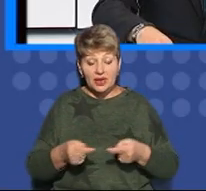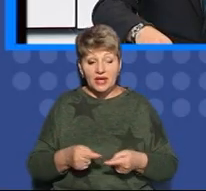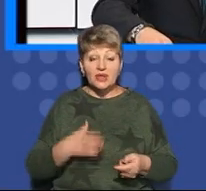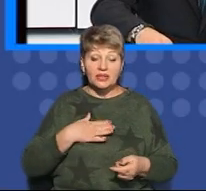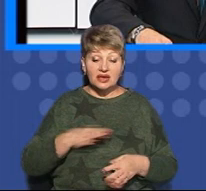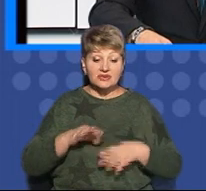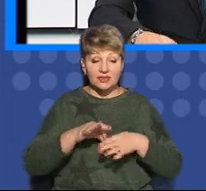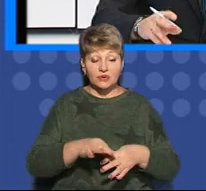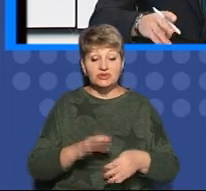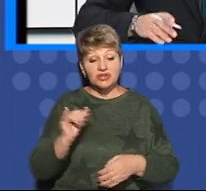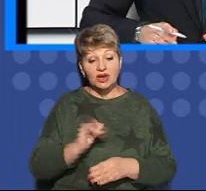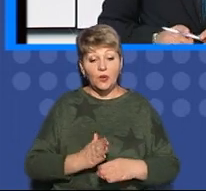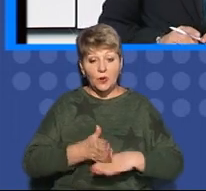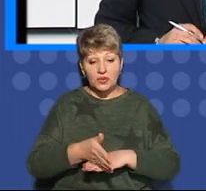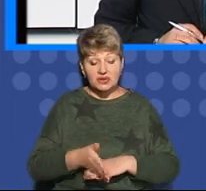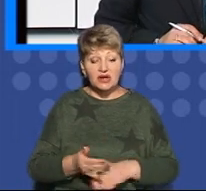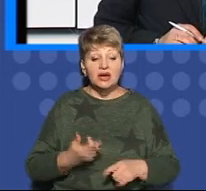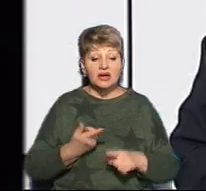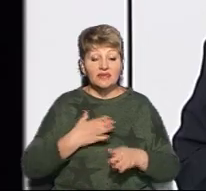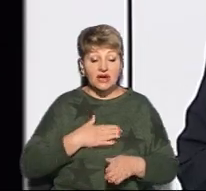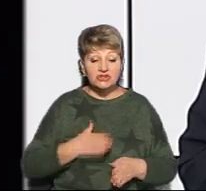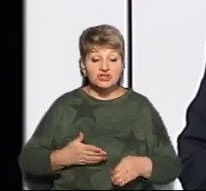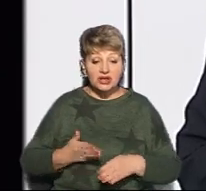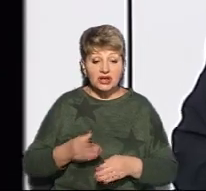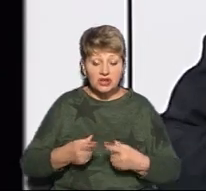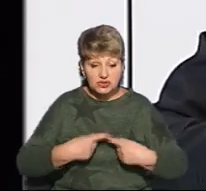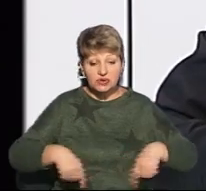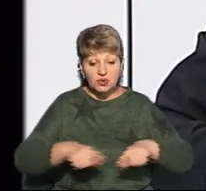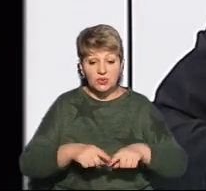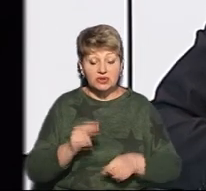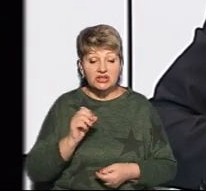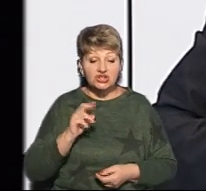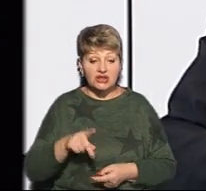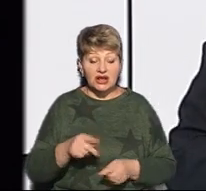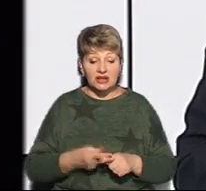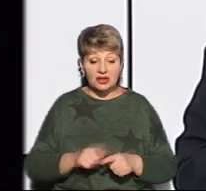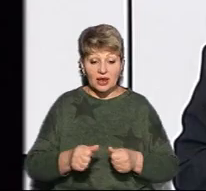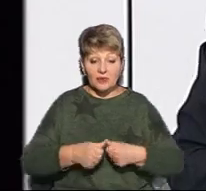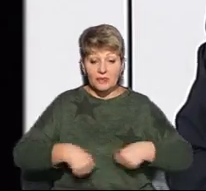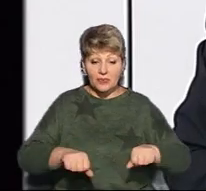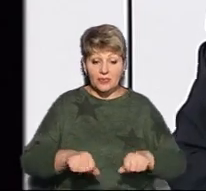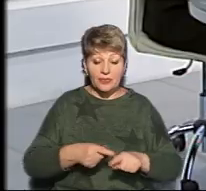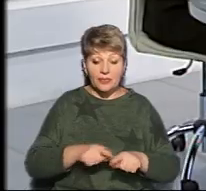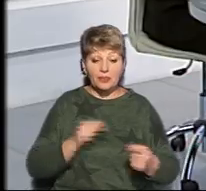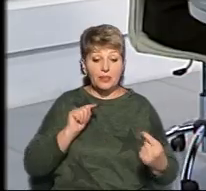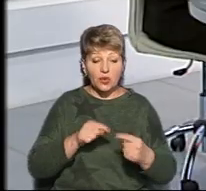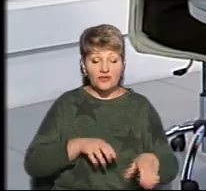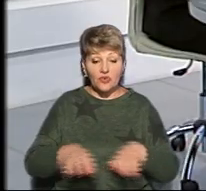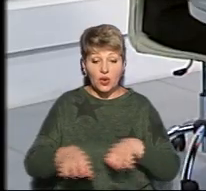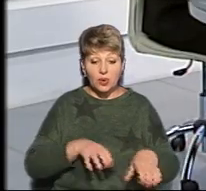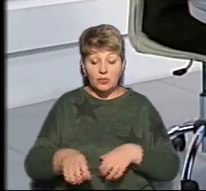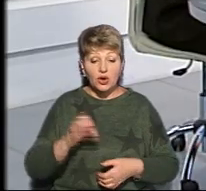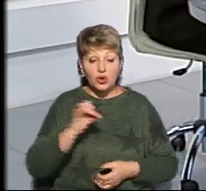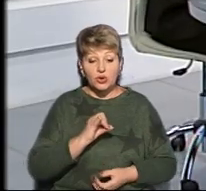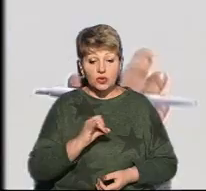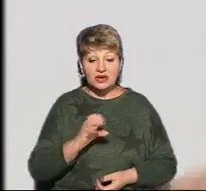Дубінський і його гості. В нашій студії політичний експерт, член координаційної ради при Національній агенції з питань запобігання корупції Юрій Сас. Пане Юрію,